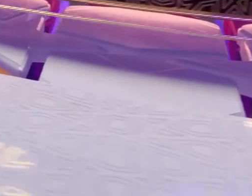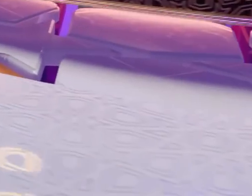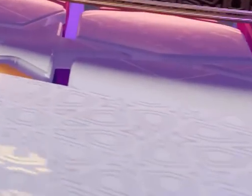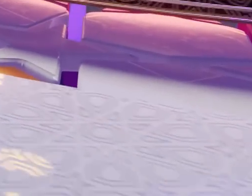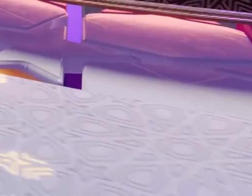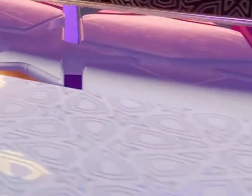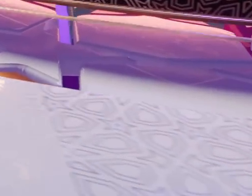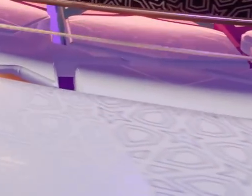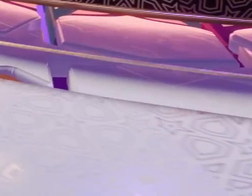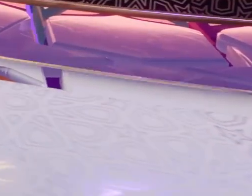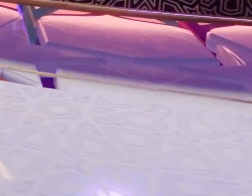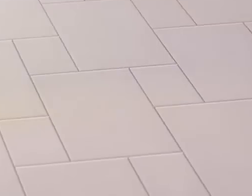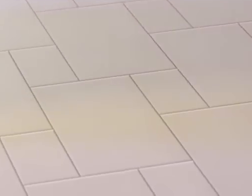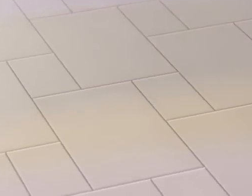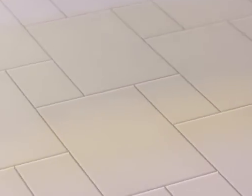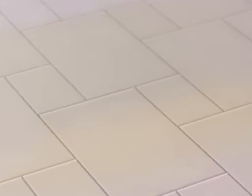واجعله لنا